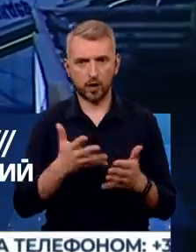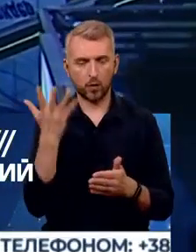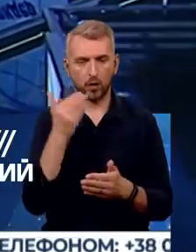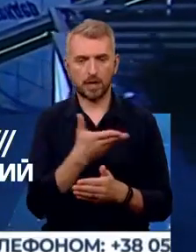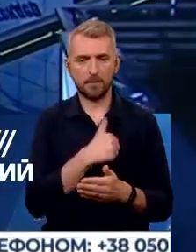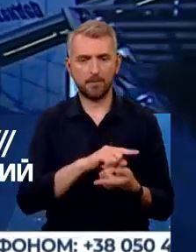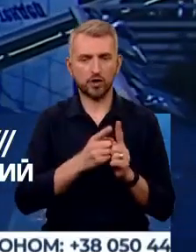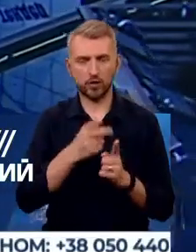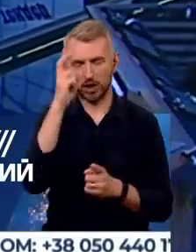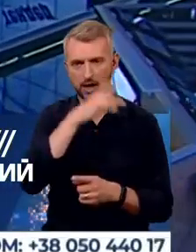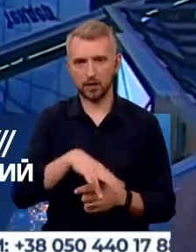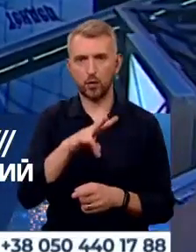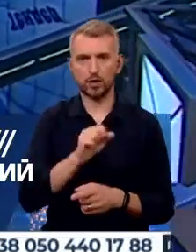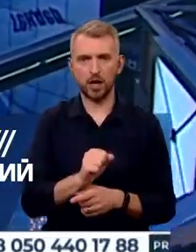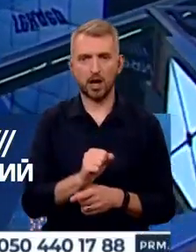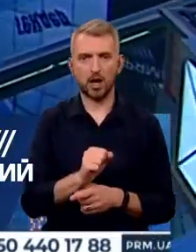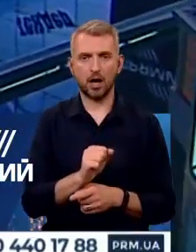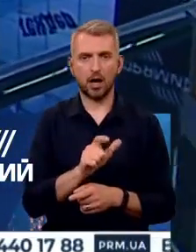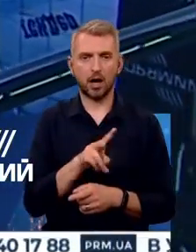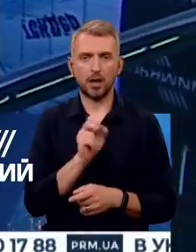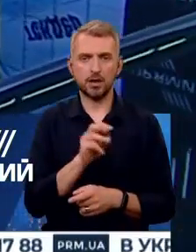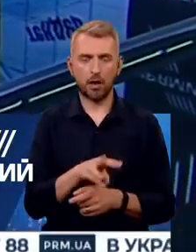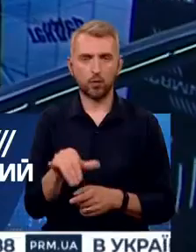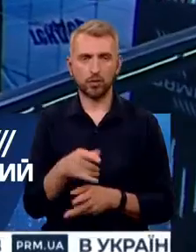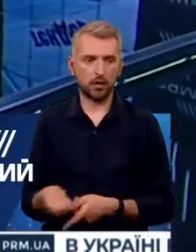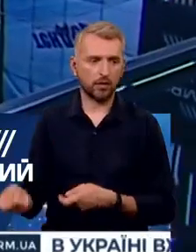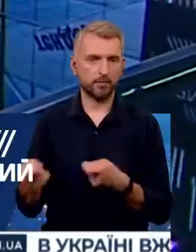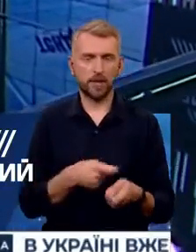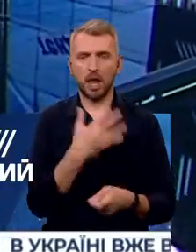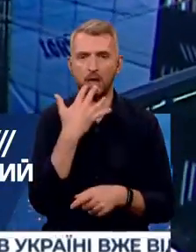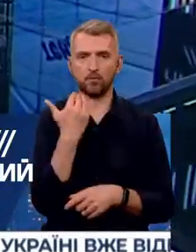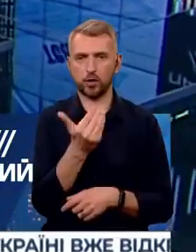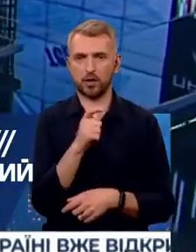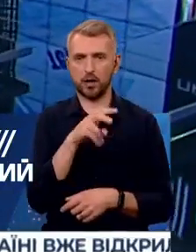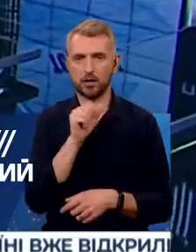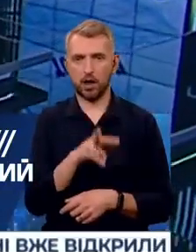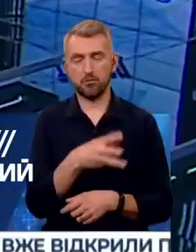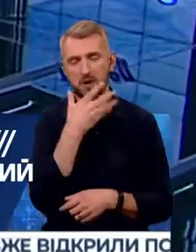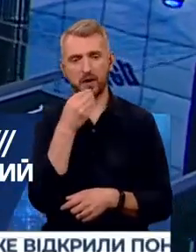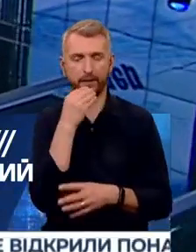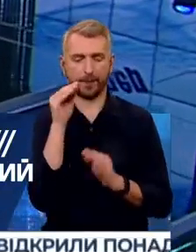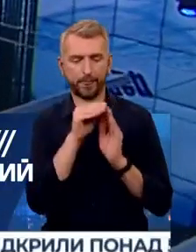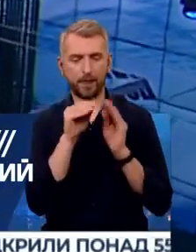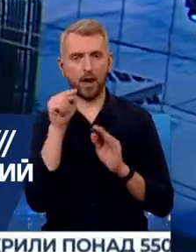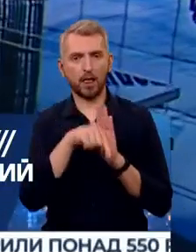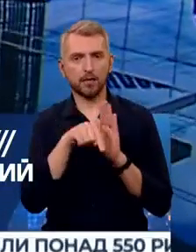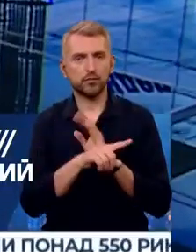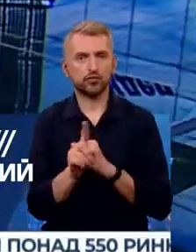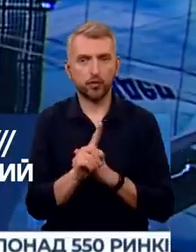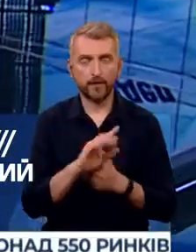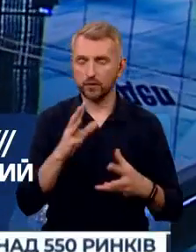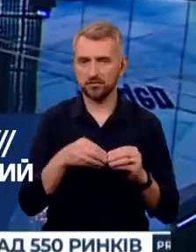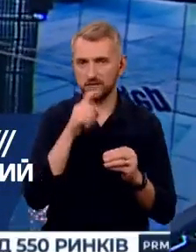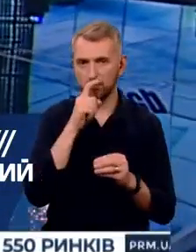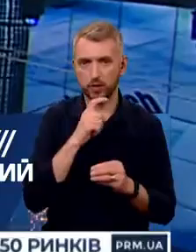ми перетворили країну на хлам, куди звозять імпортний хлам. Тому що яскрава обгортка, а що за неї, непонятно. В